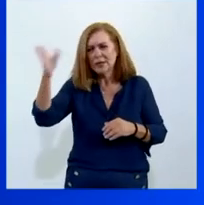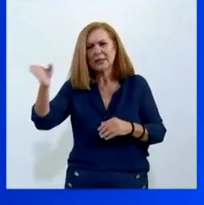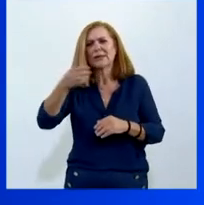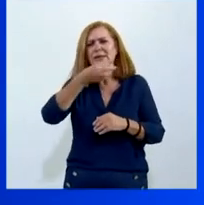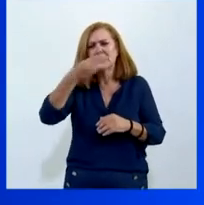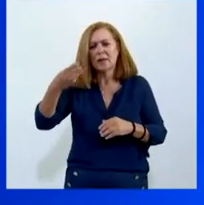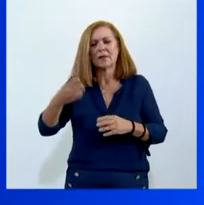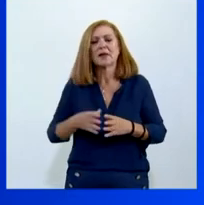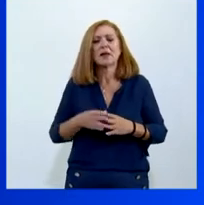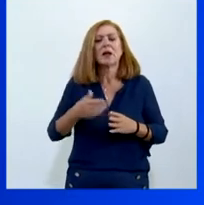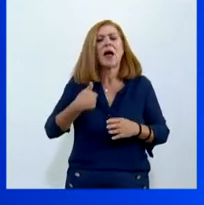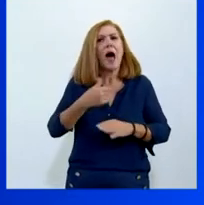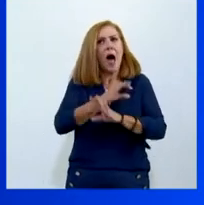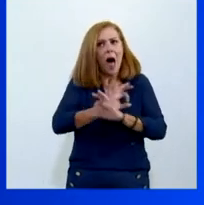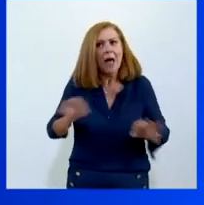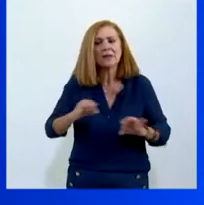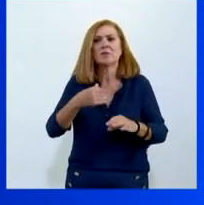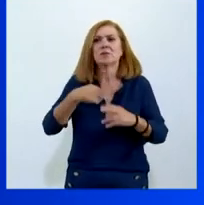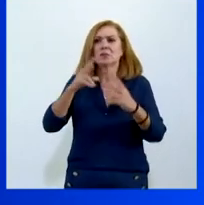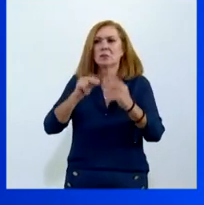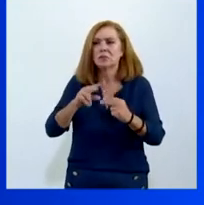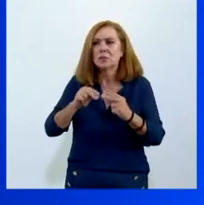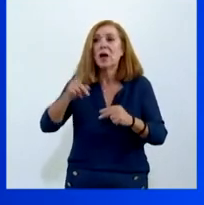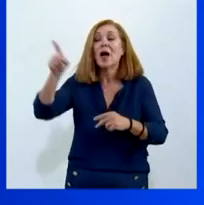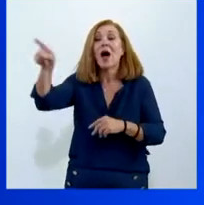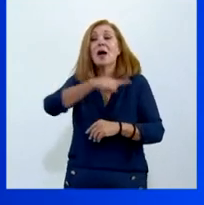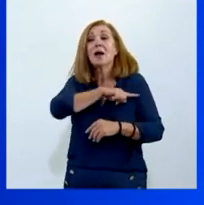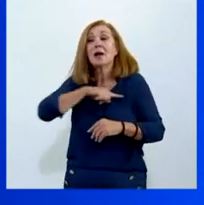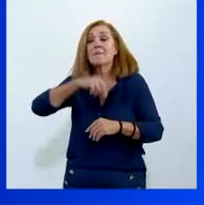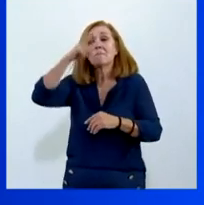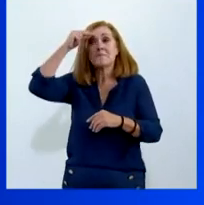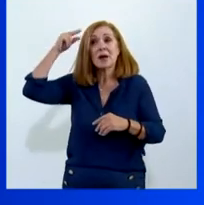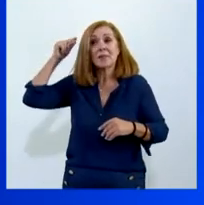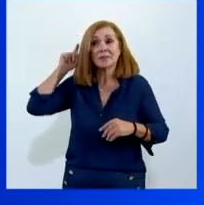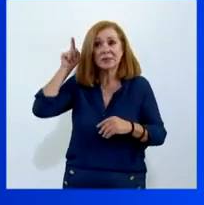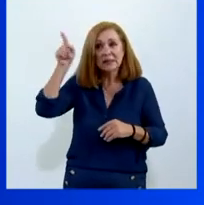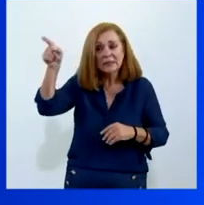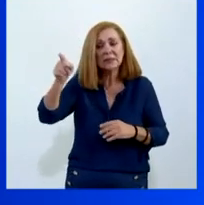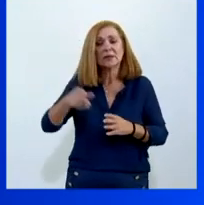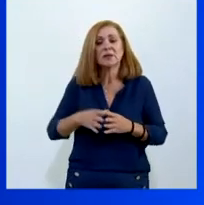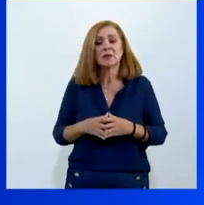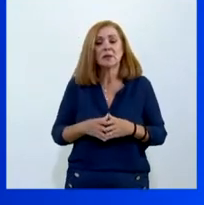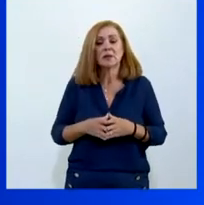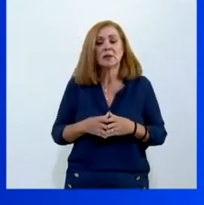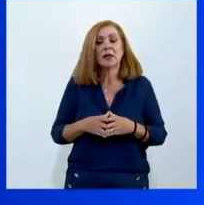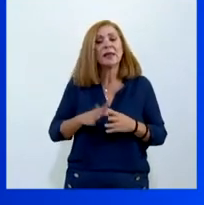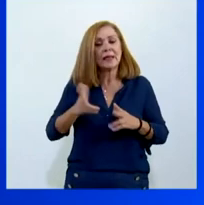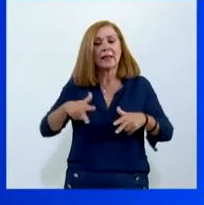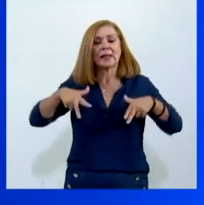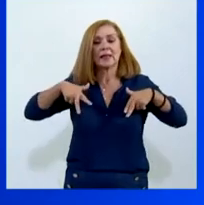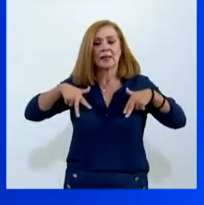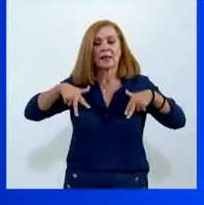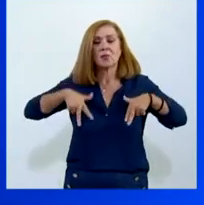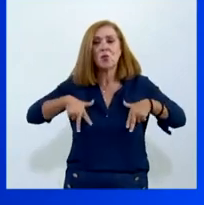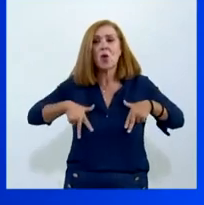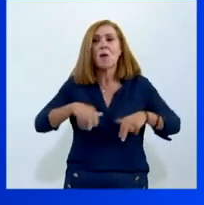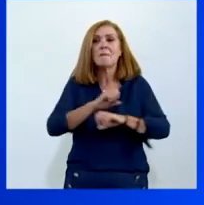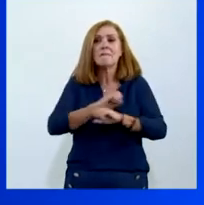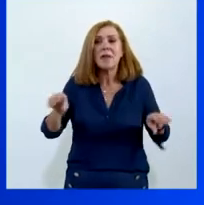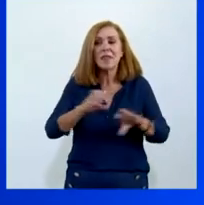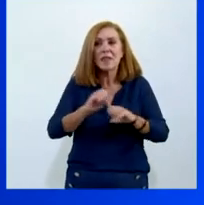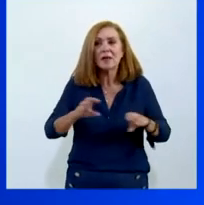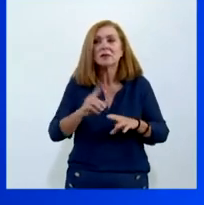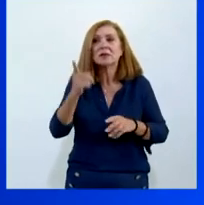Είναι κάτι το οποίο είμαι έτοιμος να συζητήσω και με την ηγεσία του Δημοκρατίου Πανεπιστημίου αλλά και με τον Υπουργό Παιδείας για ένα